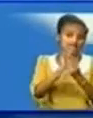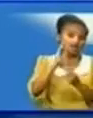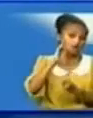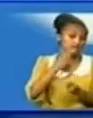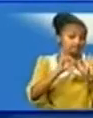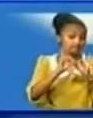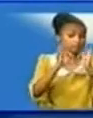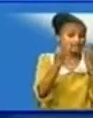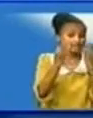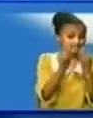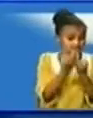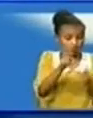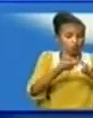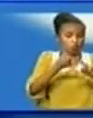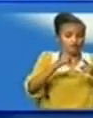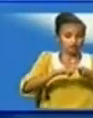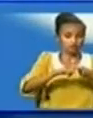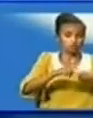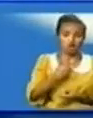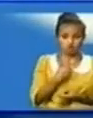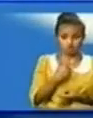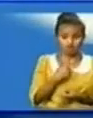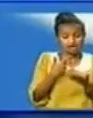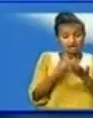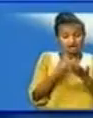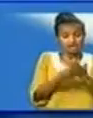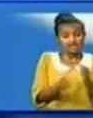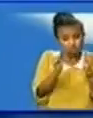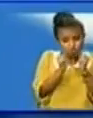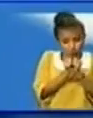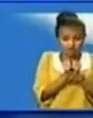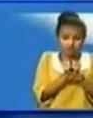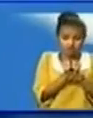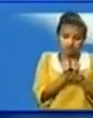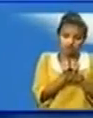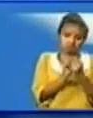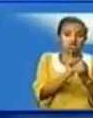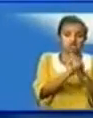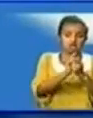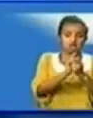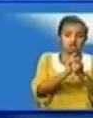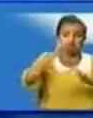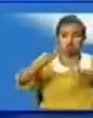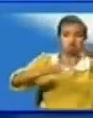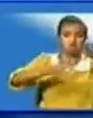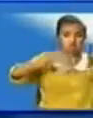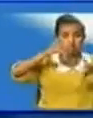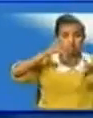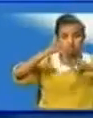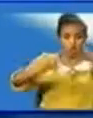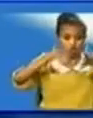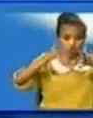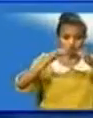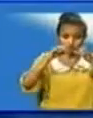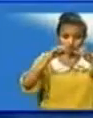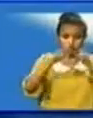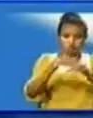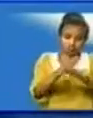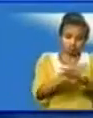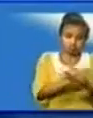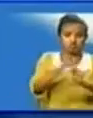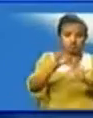ልዩነት እንጂ ሌላ ልዩነት ያለው እስካሁን እንትን አላልኩትም በደንብ ከተወሰኑ ጓደኞች ጋር የምገናኝበት አለ እንደዚህ የዴፍ ቤተሰብ